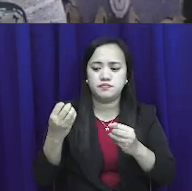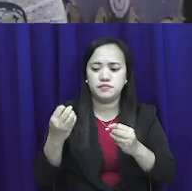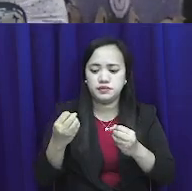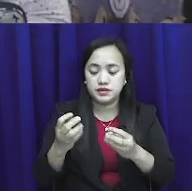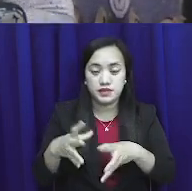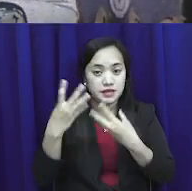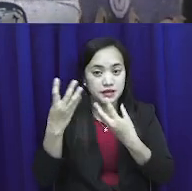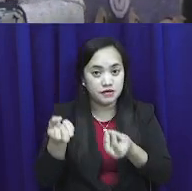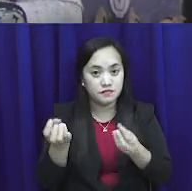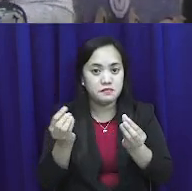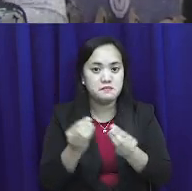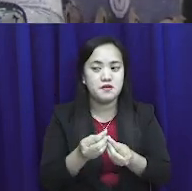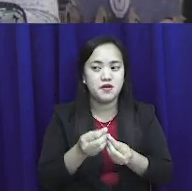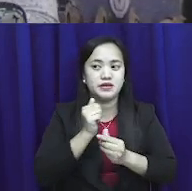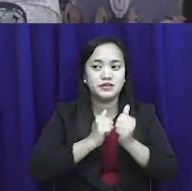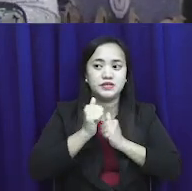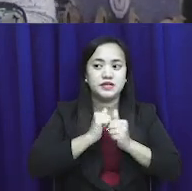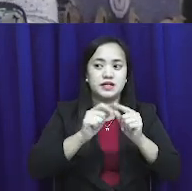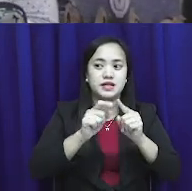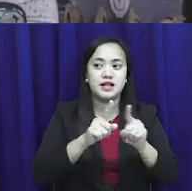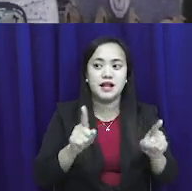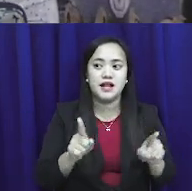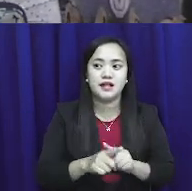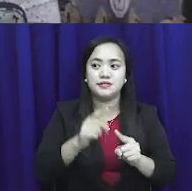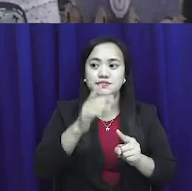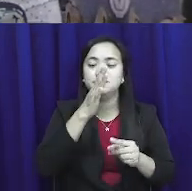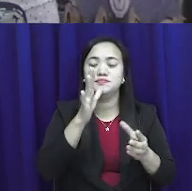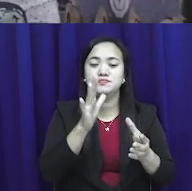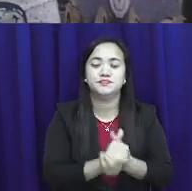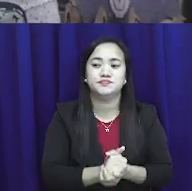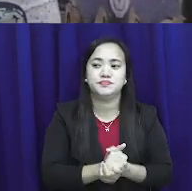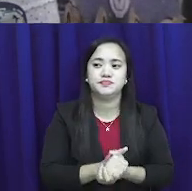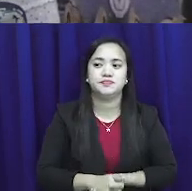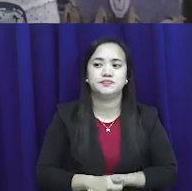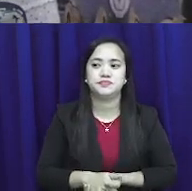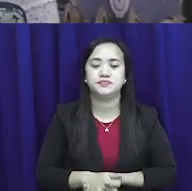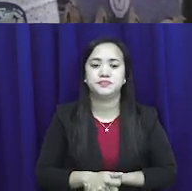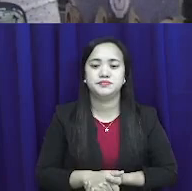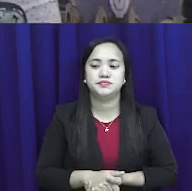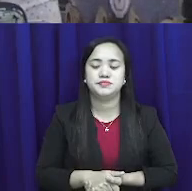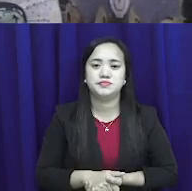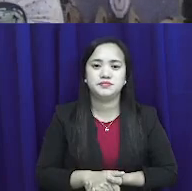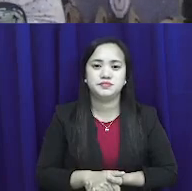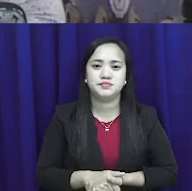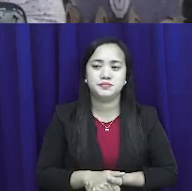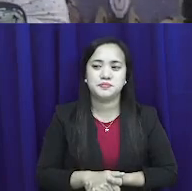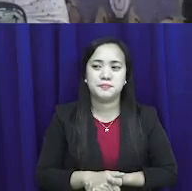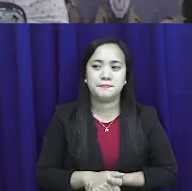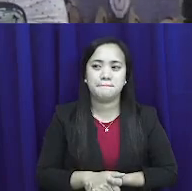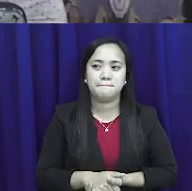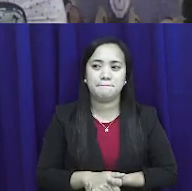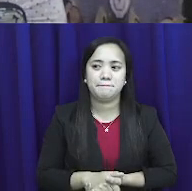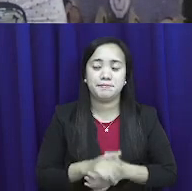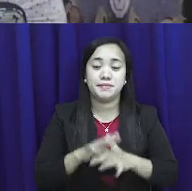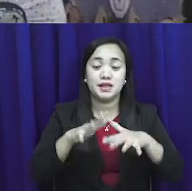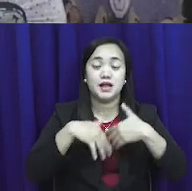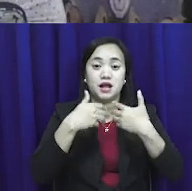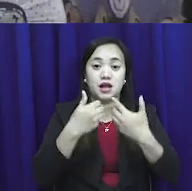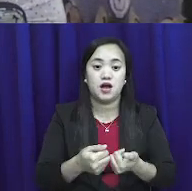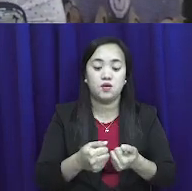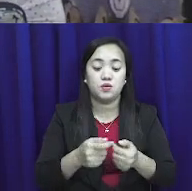bilang isang ina ay bilang isang asawang babae oo kumbaga ah kung paano ako